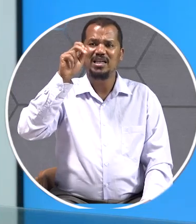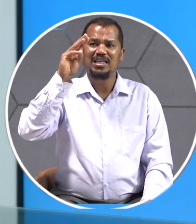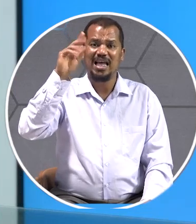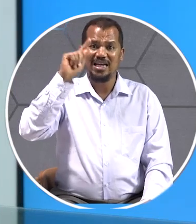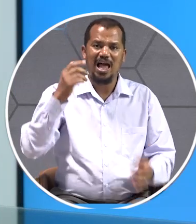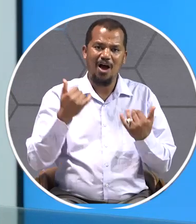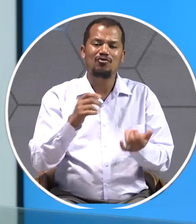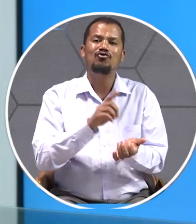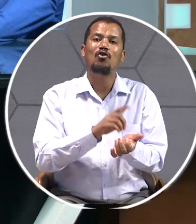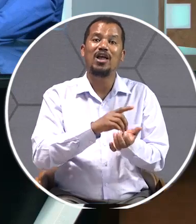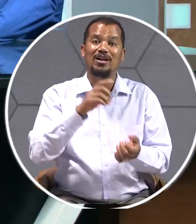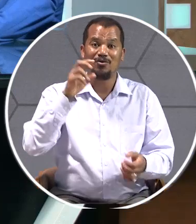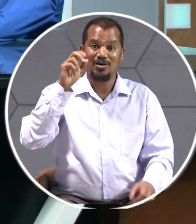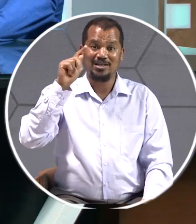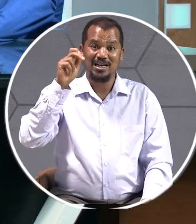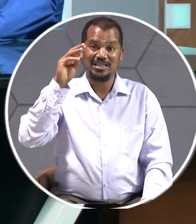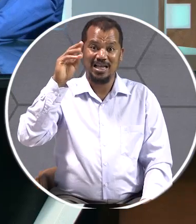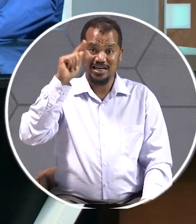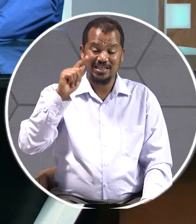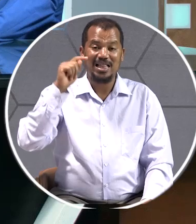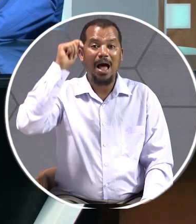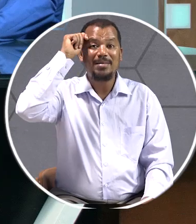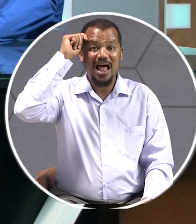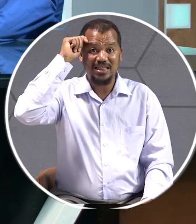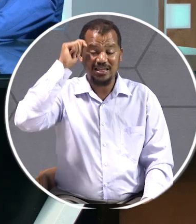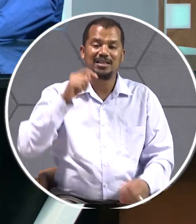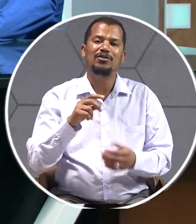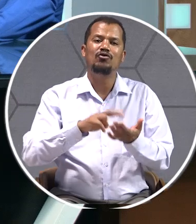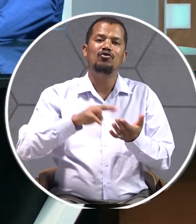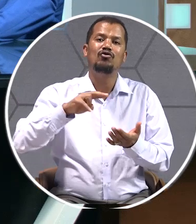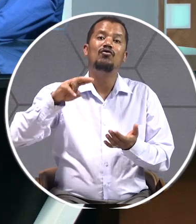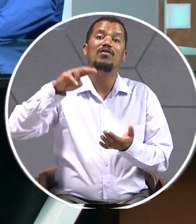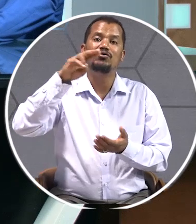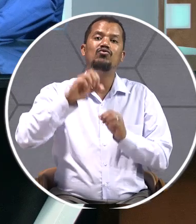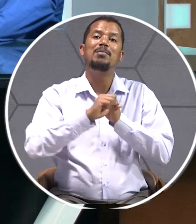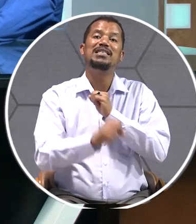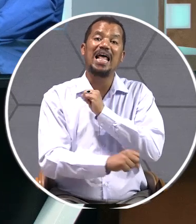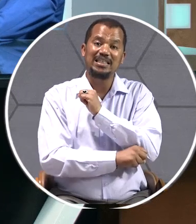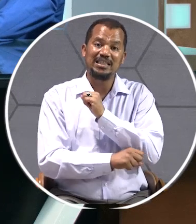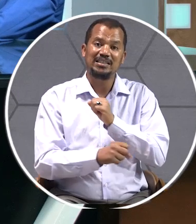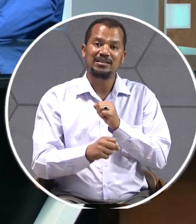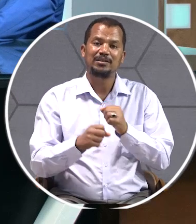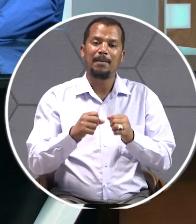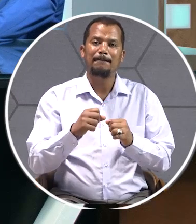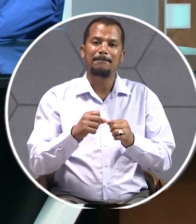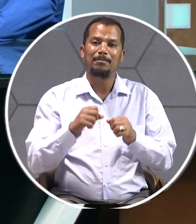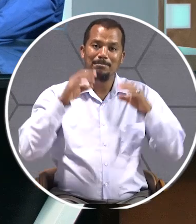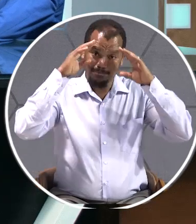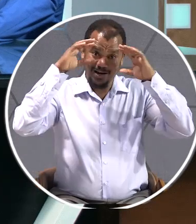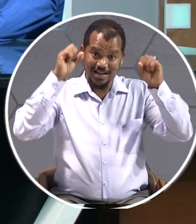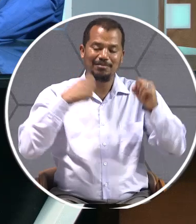ዶክተር ወንደሰን ታምራት የዩኒቨርሲቲ መስራች እና